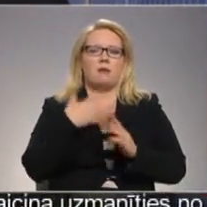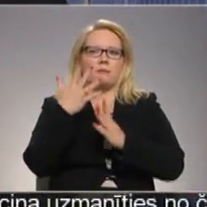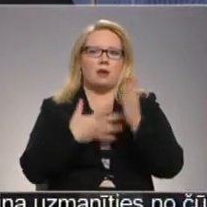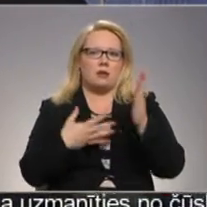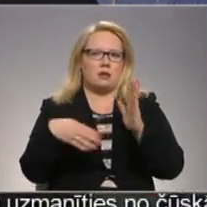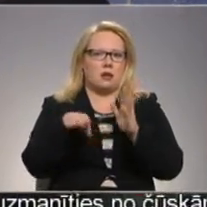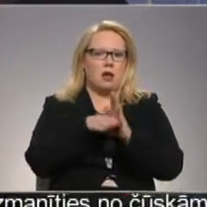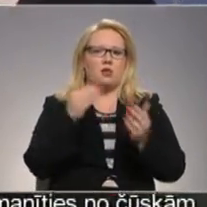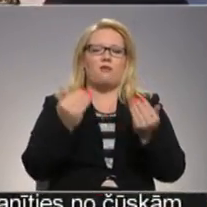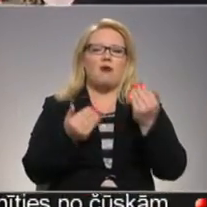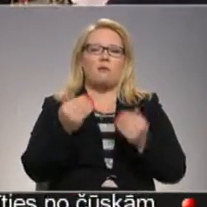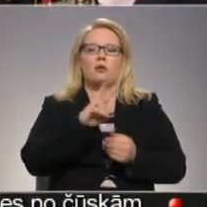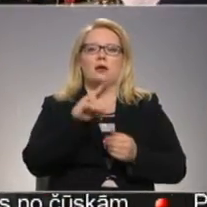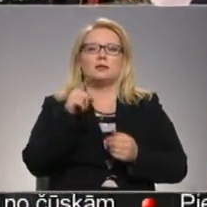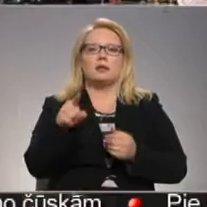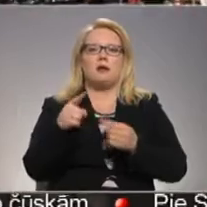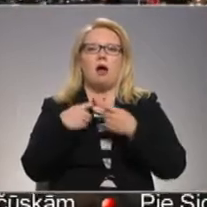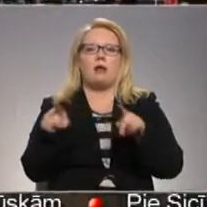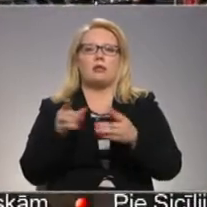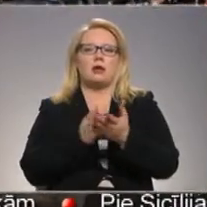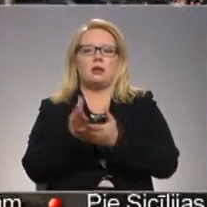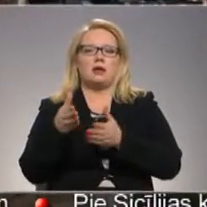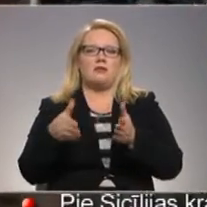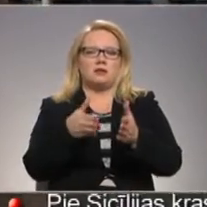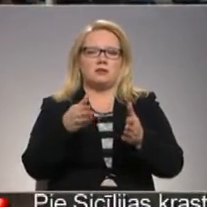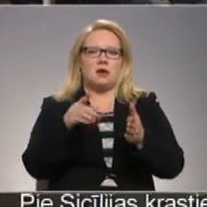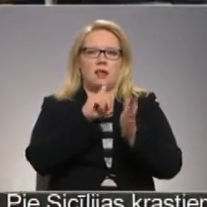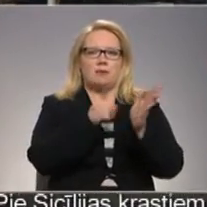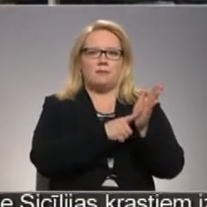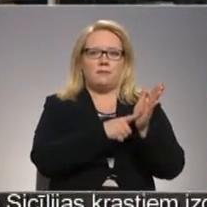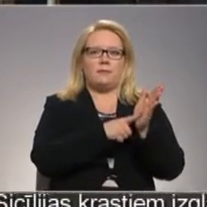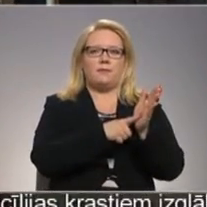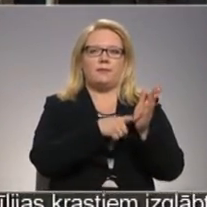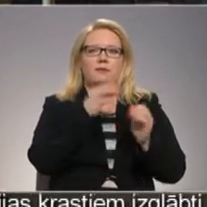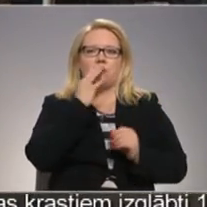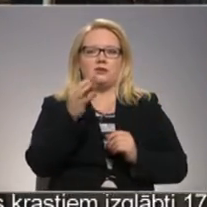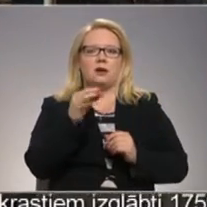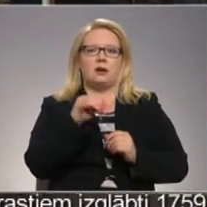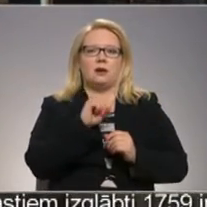klāt, un varbūt kas ir tie alternatīvie ceļi, ko es ieteiktu? Jā.